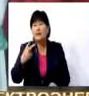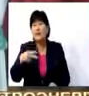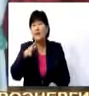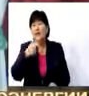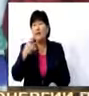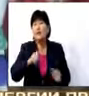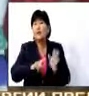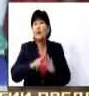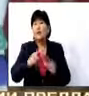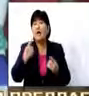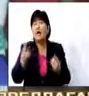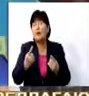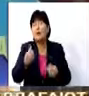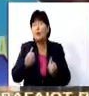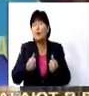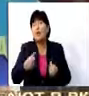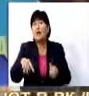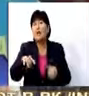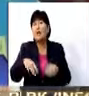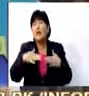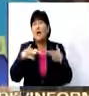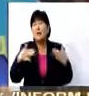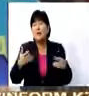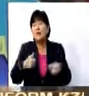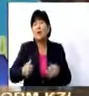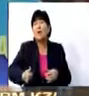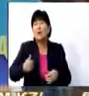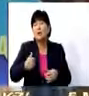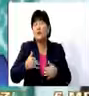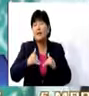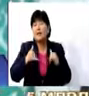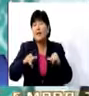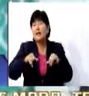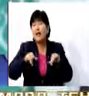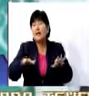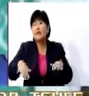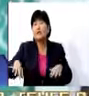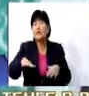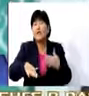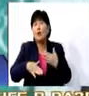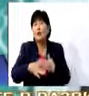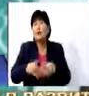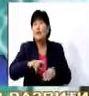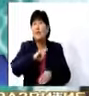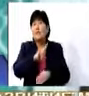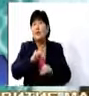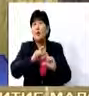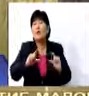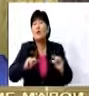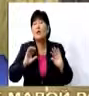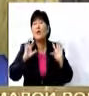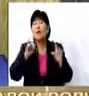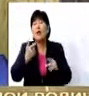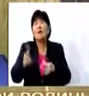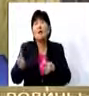назад все началось с обычного турнира районного масштаба. Повышению его статуса и престижа, расширению географии способствовала сильная школа волейбола.